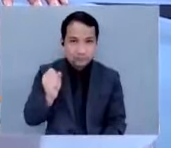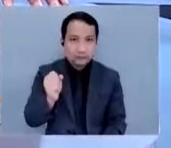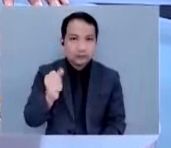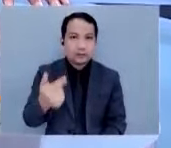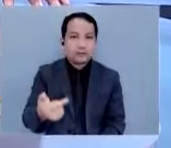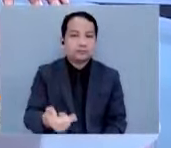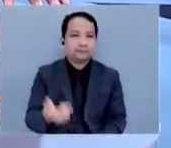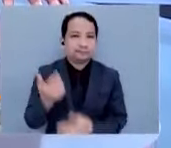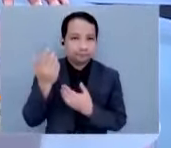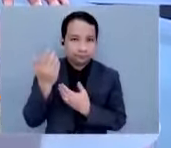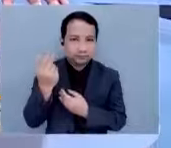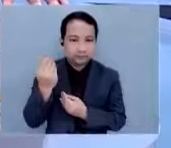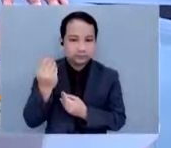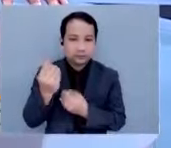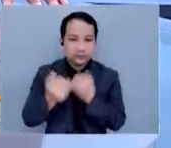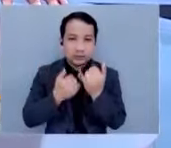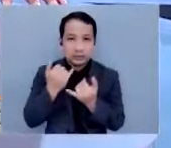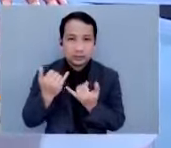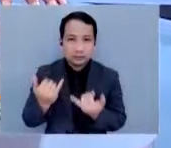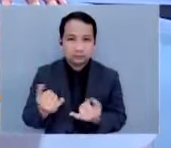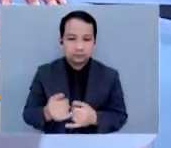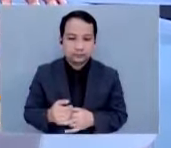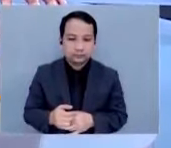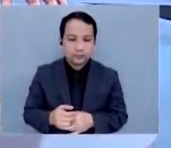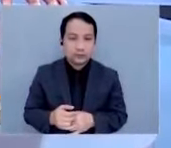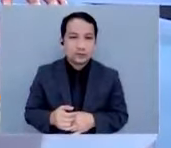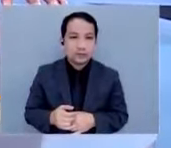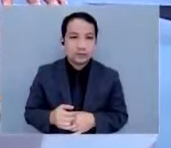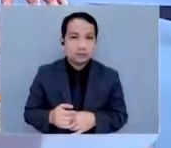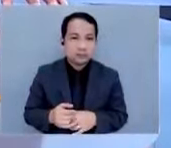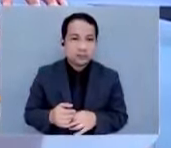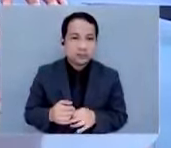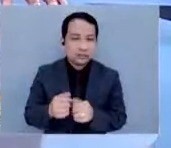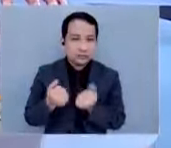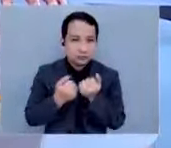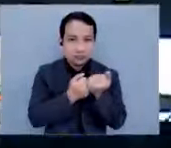ang pinagsisigawan dyan ngayon ng mga taga-suporta ng Pastor?